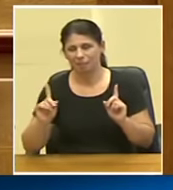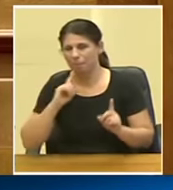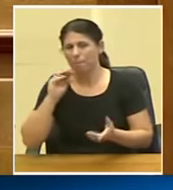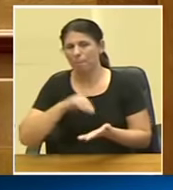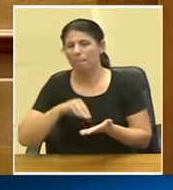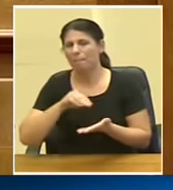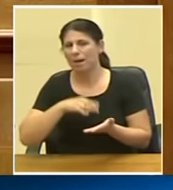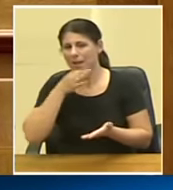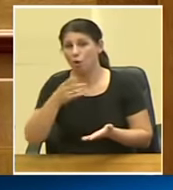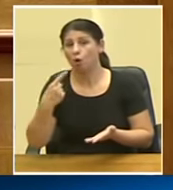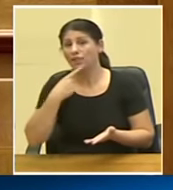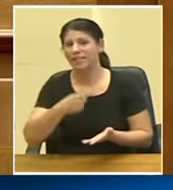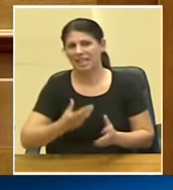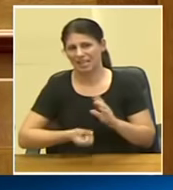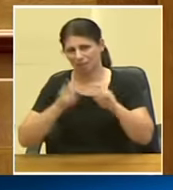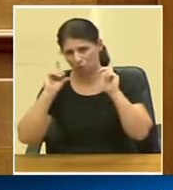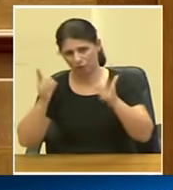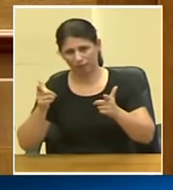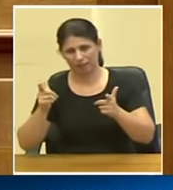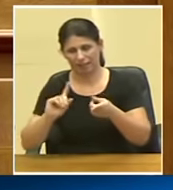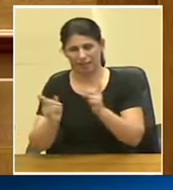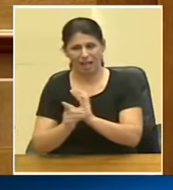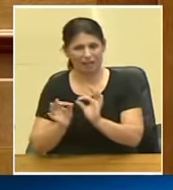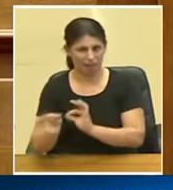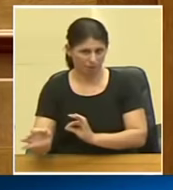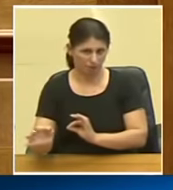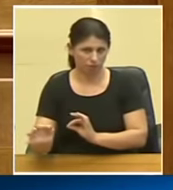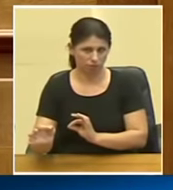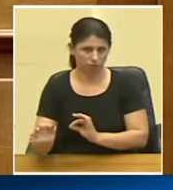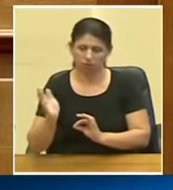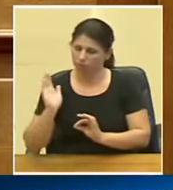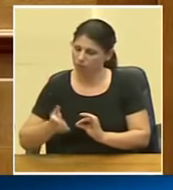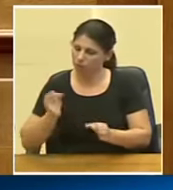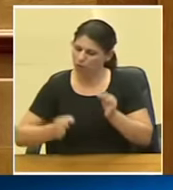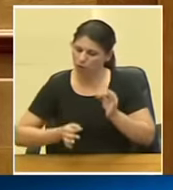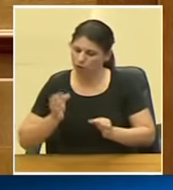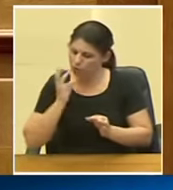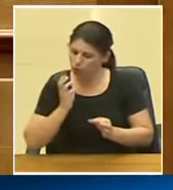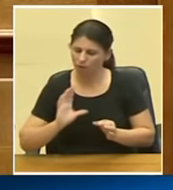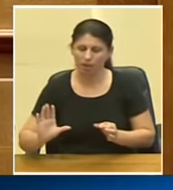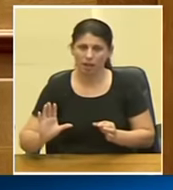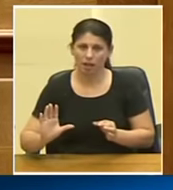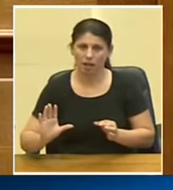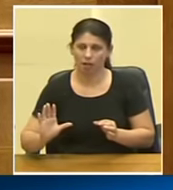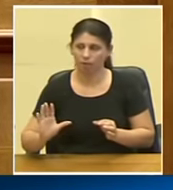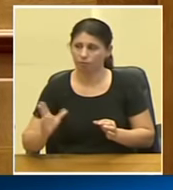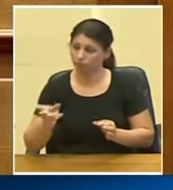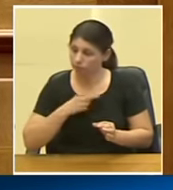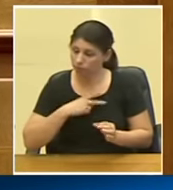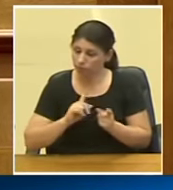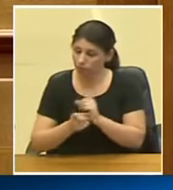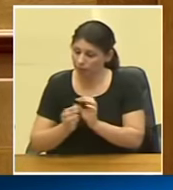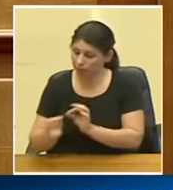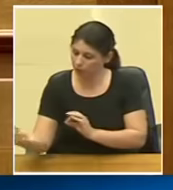επαναλαμβάνετε ό,τι λέει η Νέα Δημοκρατία για τα αντίμετρα. Να μπορούμε να το συζητήσουμε σοβαρά. Αν δεν είναι τα σωστά αντίμετρα, να μου το